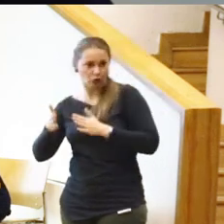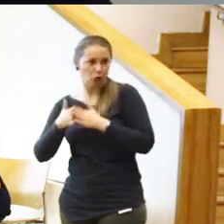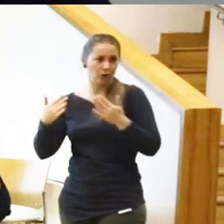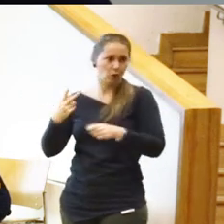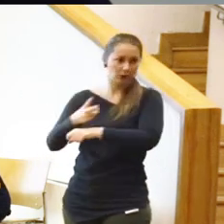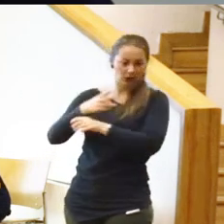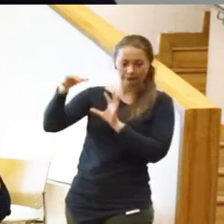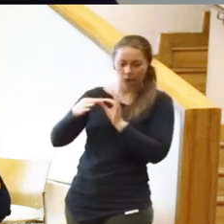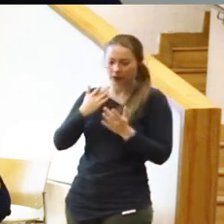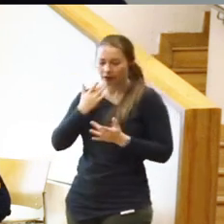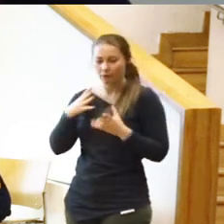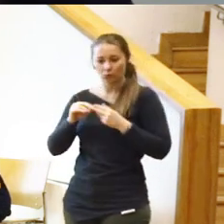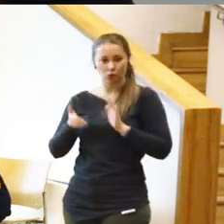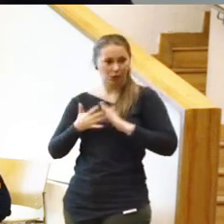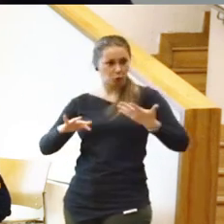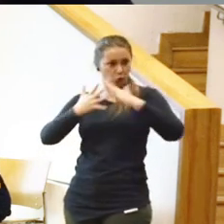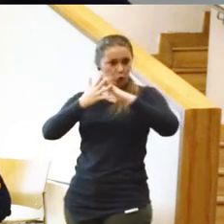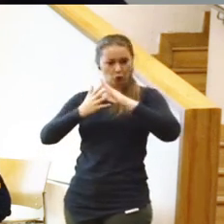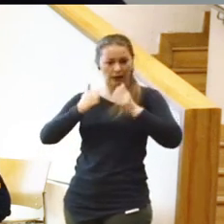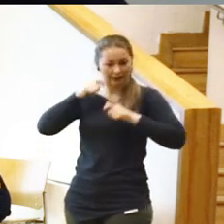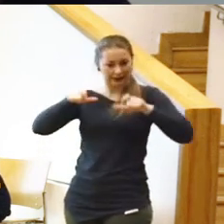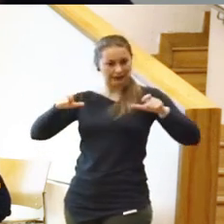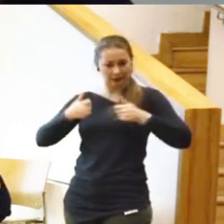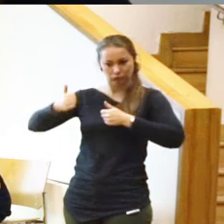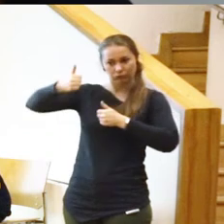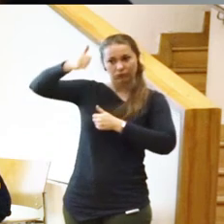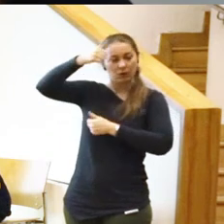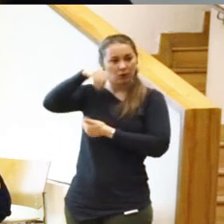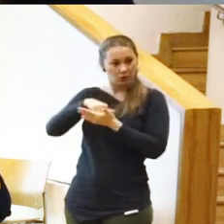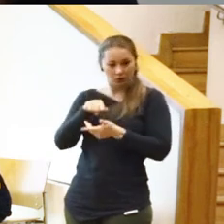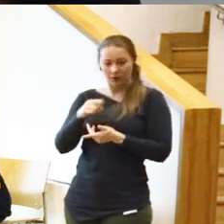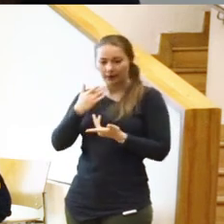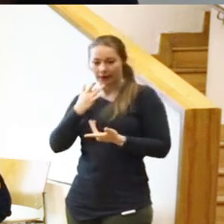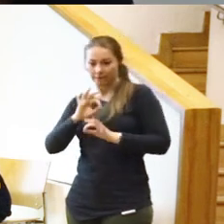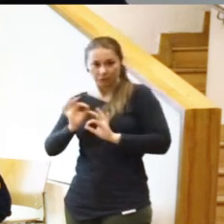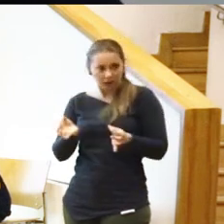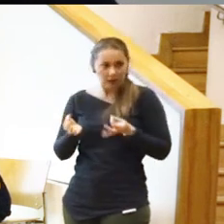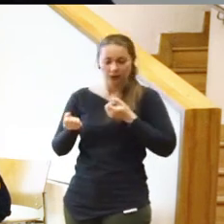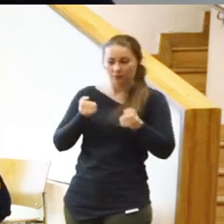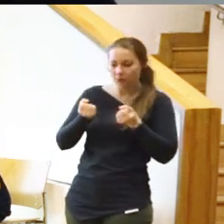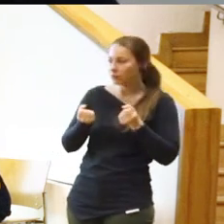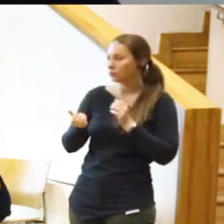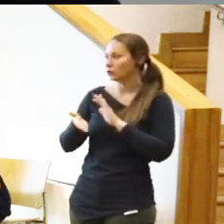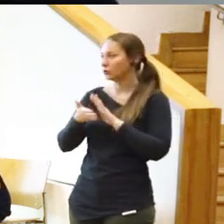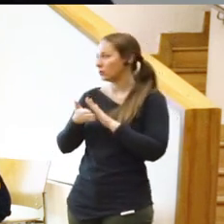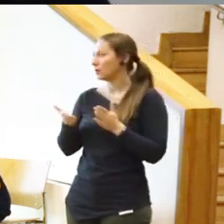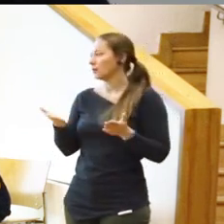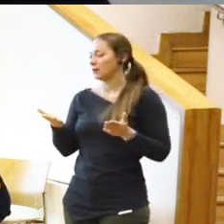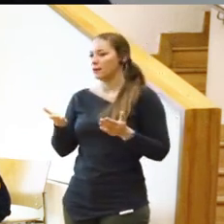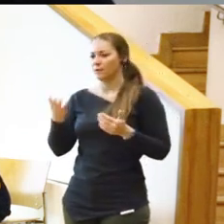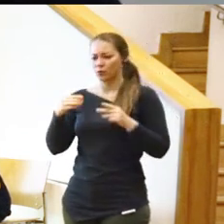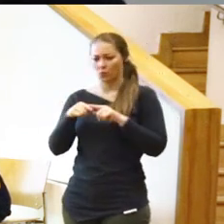hierarchická struktura vlastně například u toho, co jsme slyšeli jako ten nejextrémnější příklad právě té společnosti Jindřicha Chalupeckého, kde